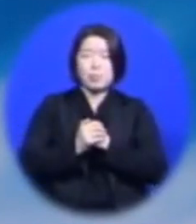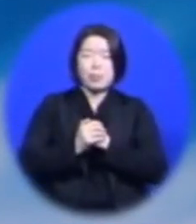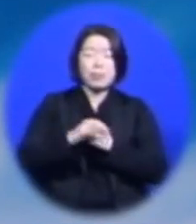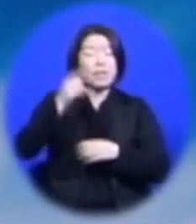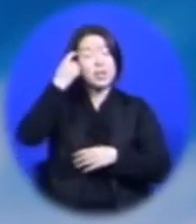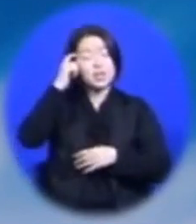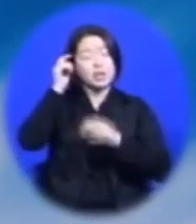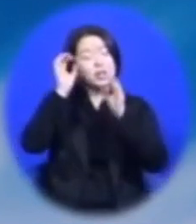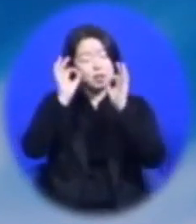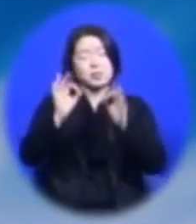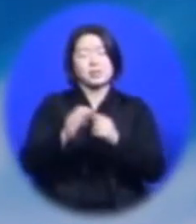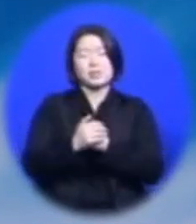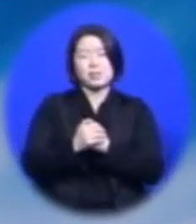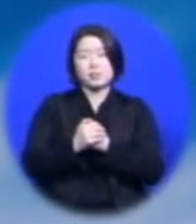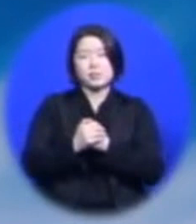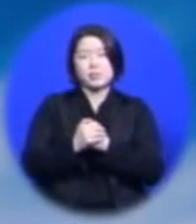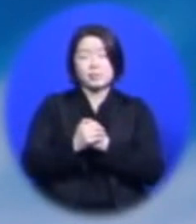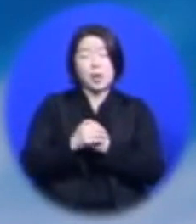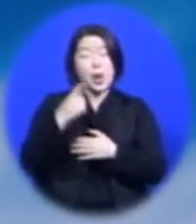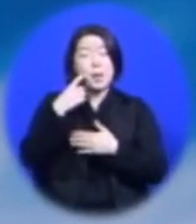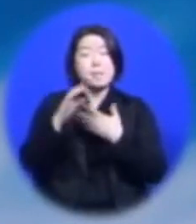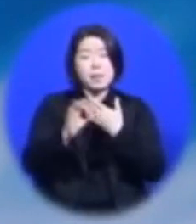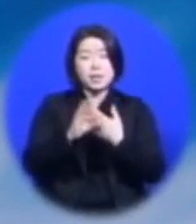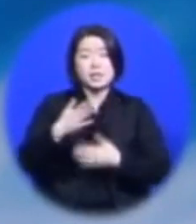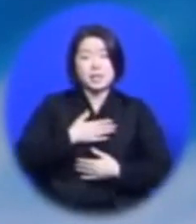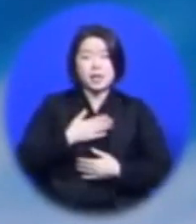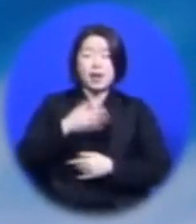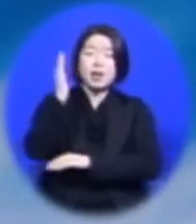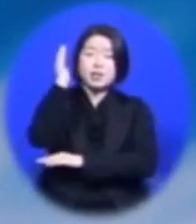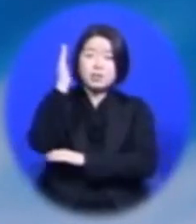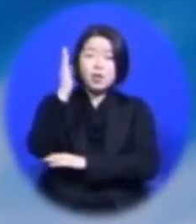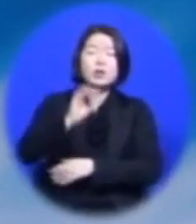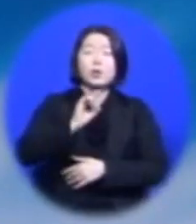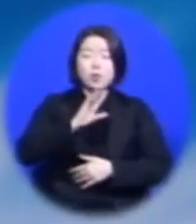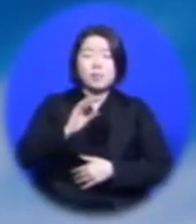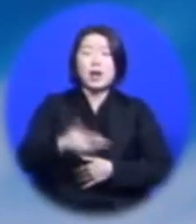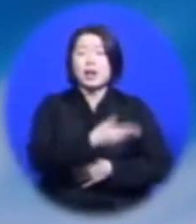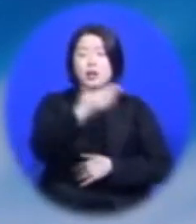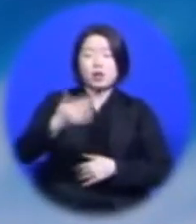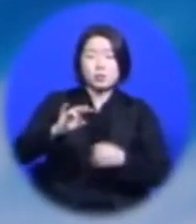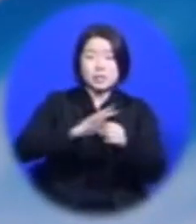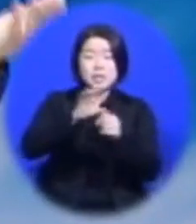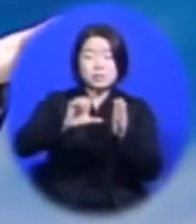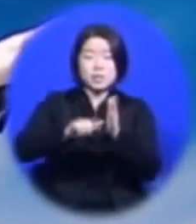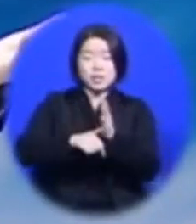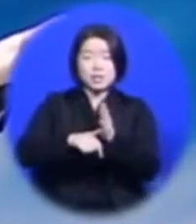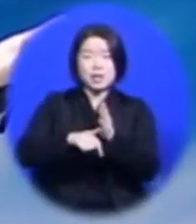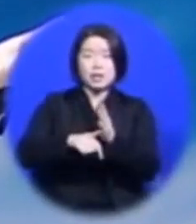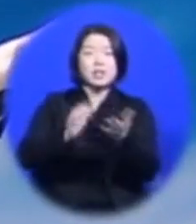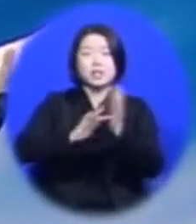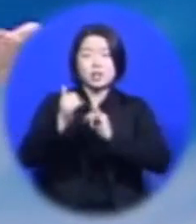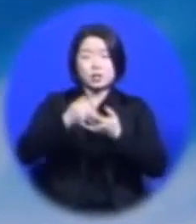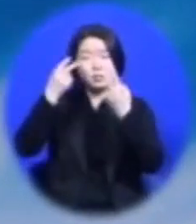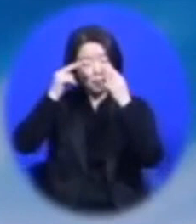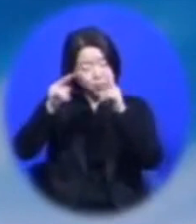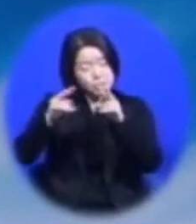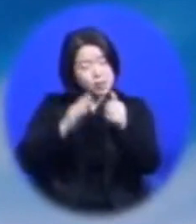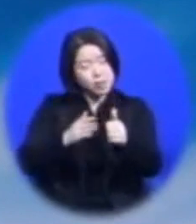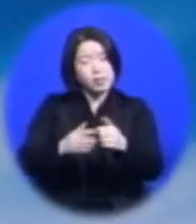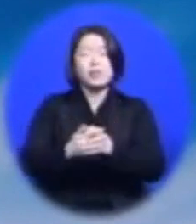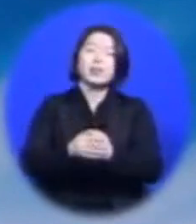생각해 보았습니다. 만약에 제가 설교로만, 여러분 24시간 예수님 바라보셔야 됩니다.